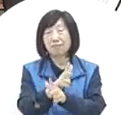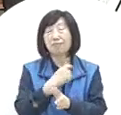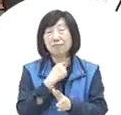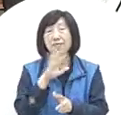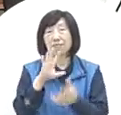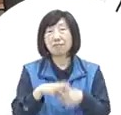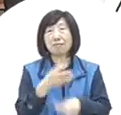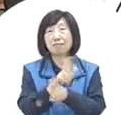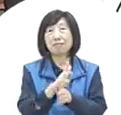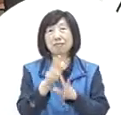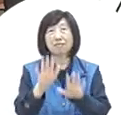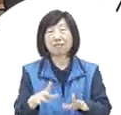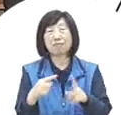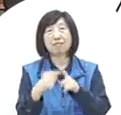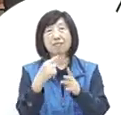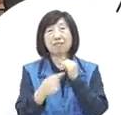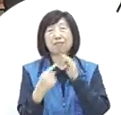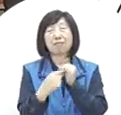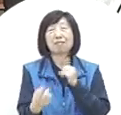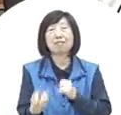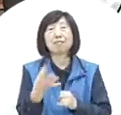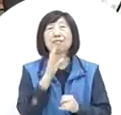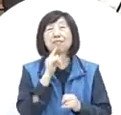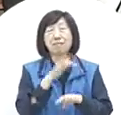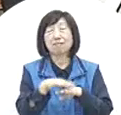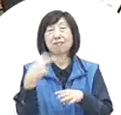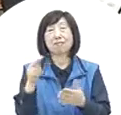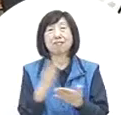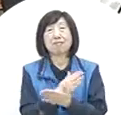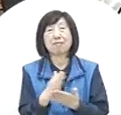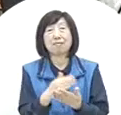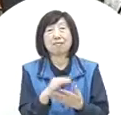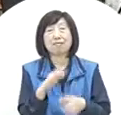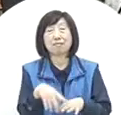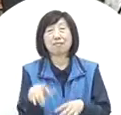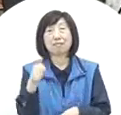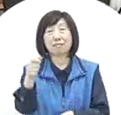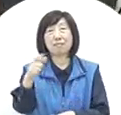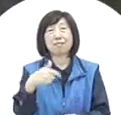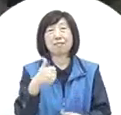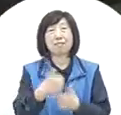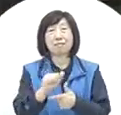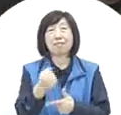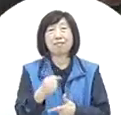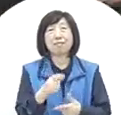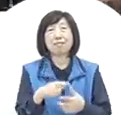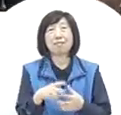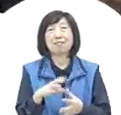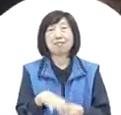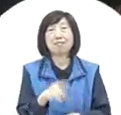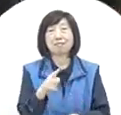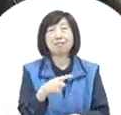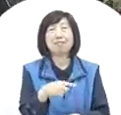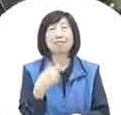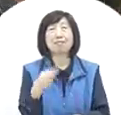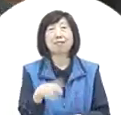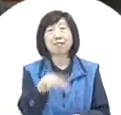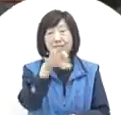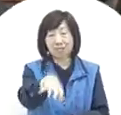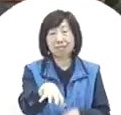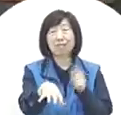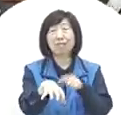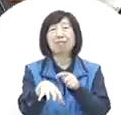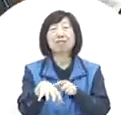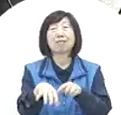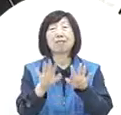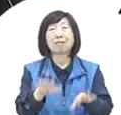板桥目前人口数， 谢谢卫生局去评估了， 对，谢谢一中的建议， 尽量的， 具体的评估了，站点的咨询，目